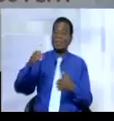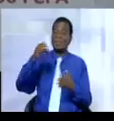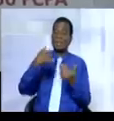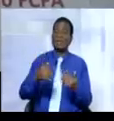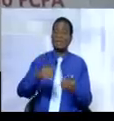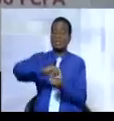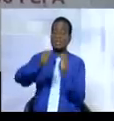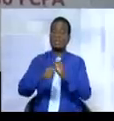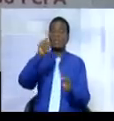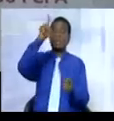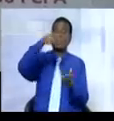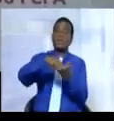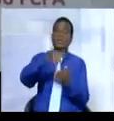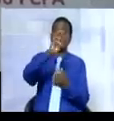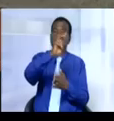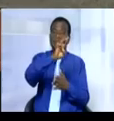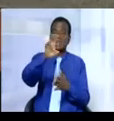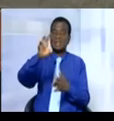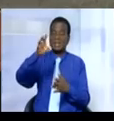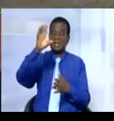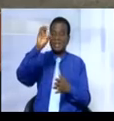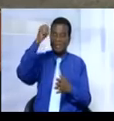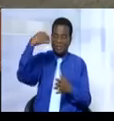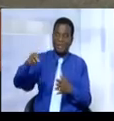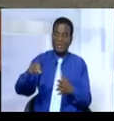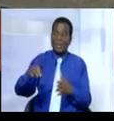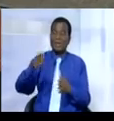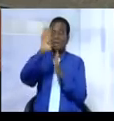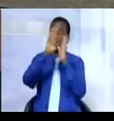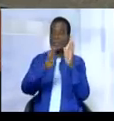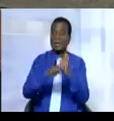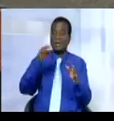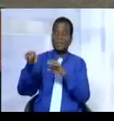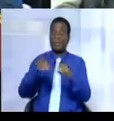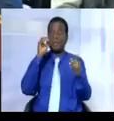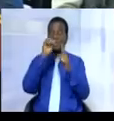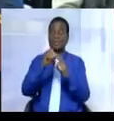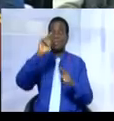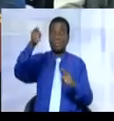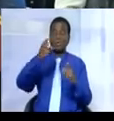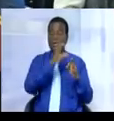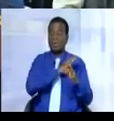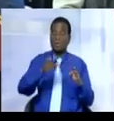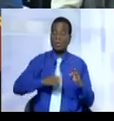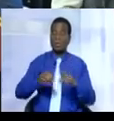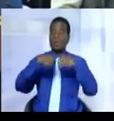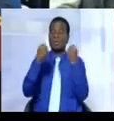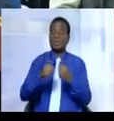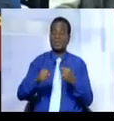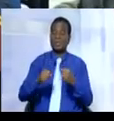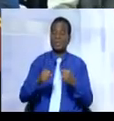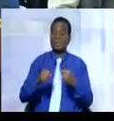1750 francs CFA. Le bilan de toutes ces avancées fait actuellement l'objet du premier congrès de la Société ivoirienne de